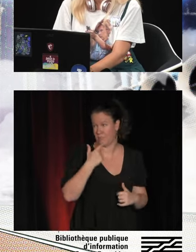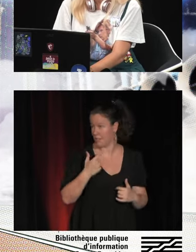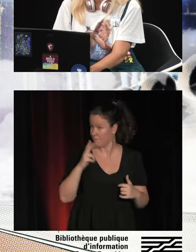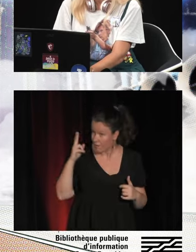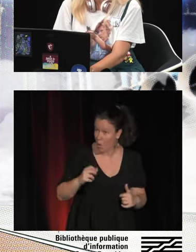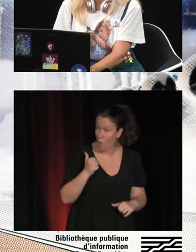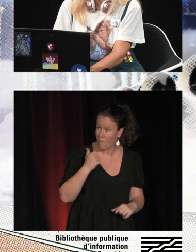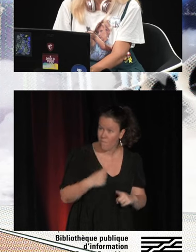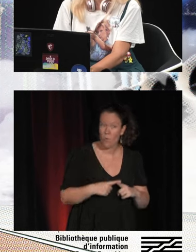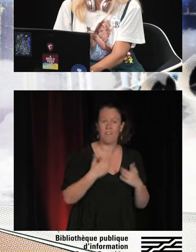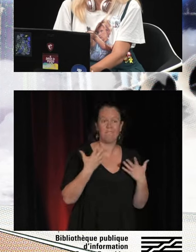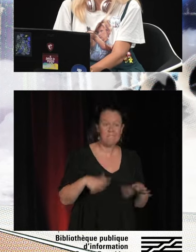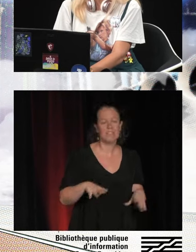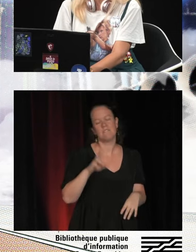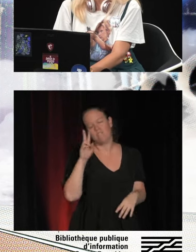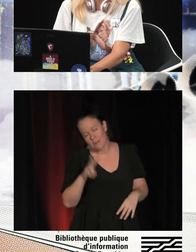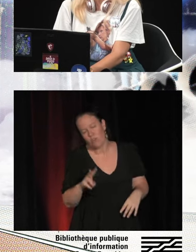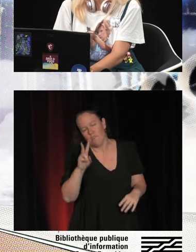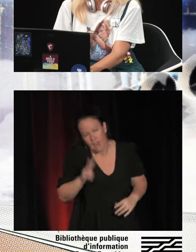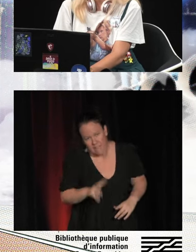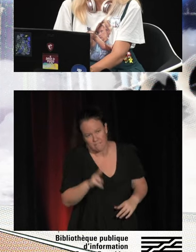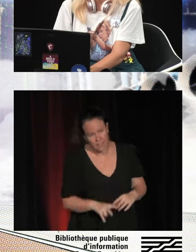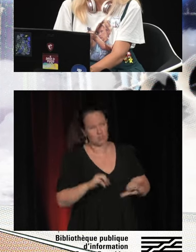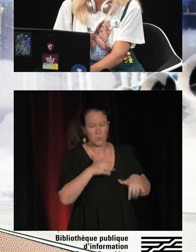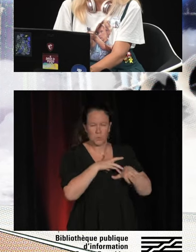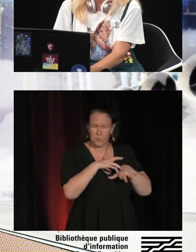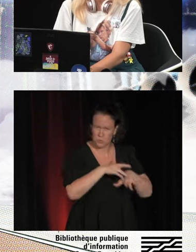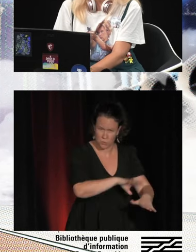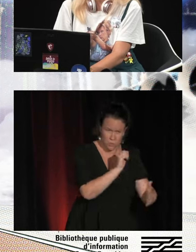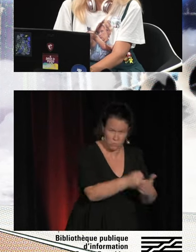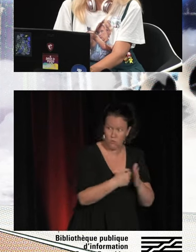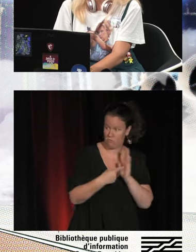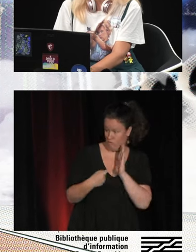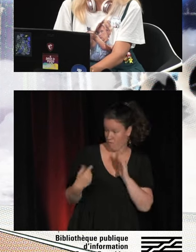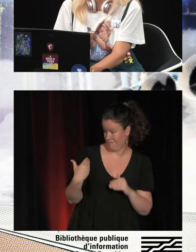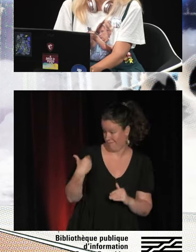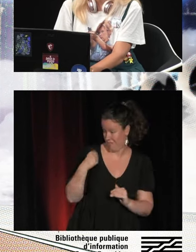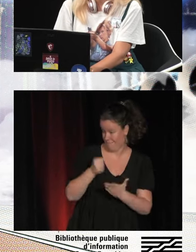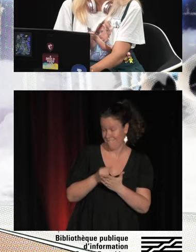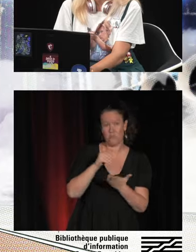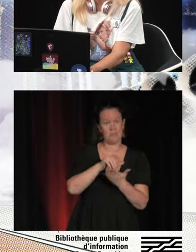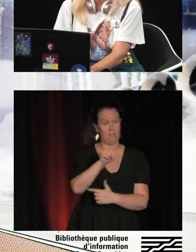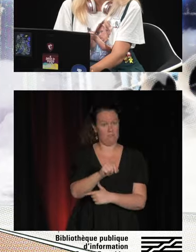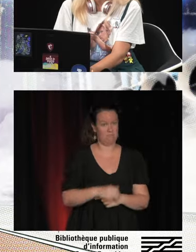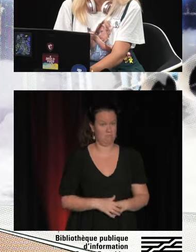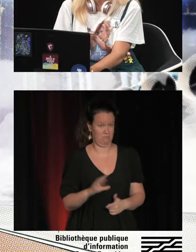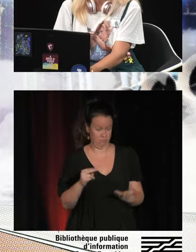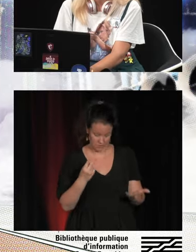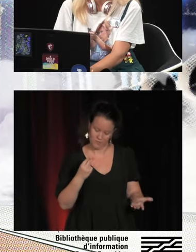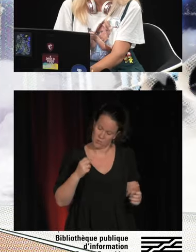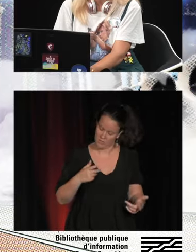mode legit pour la première fois fin 2020. Où je me suis dit, vas-y, je suis une grande fille maintenant,